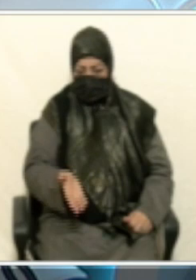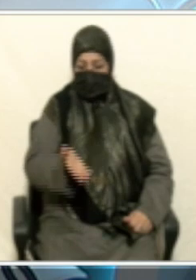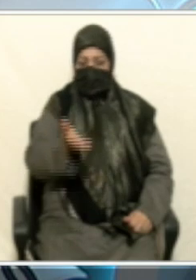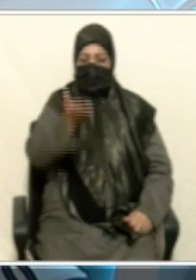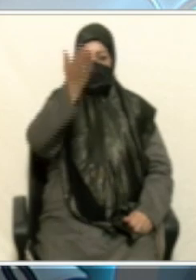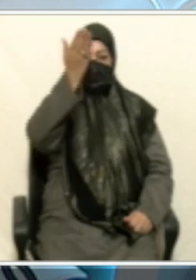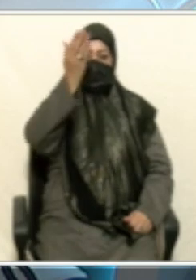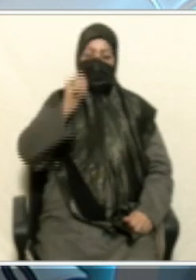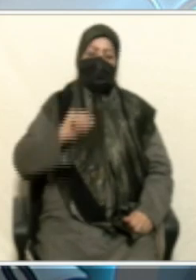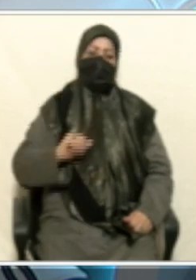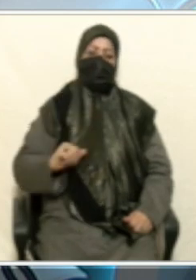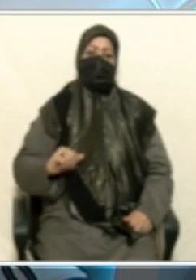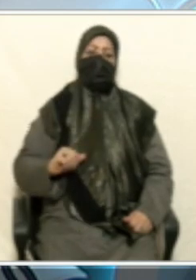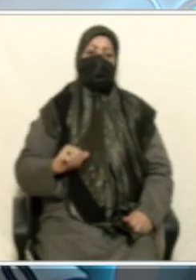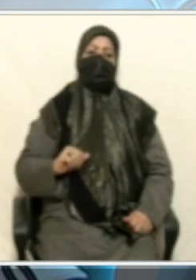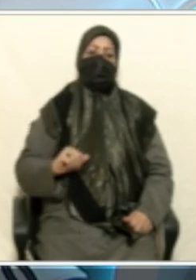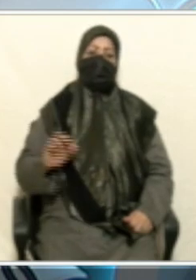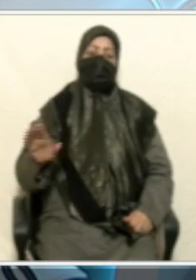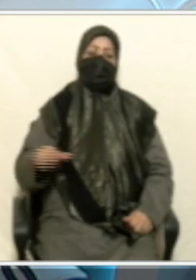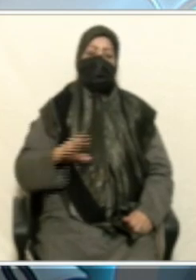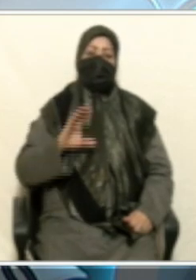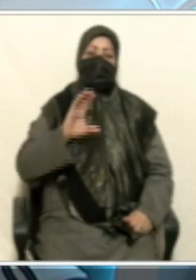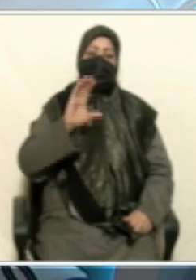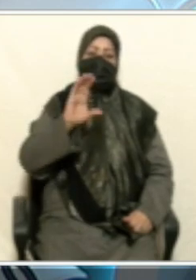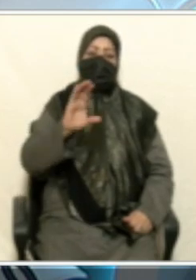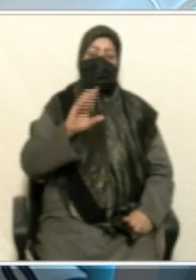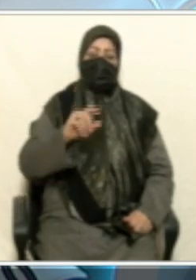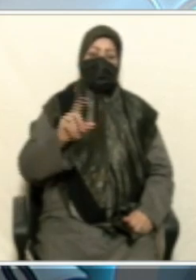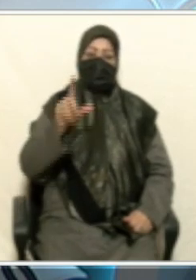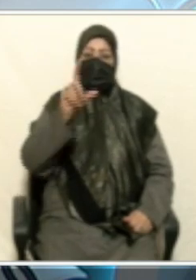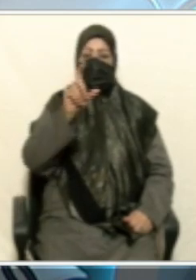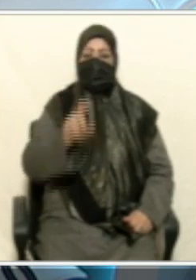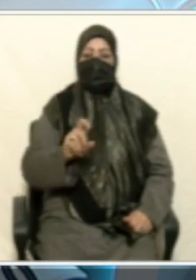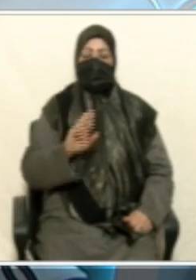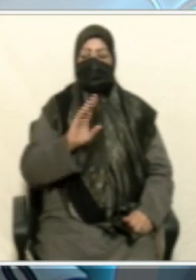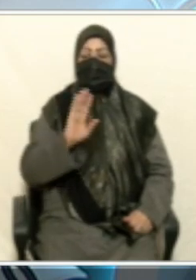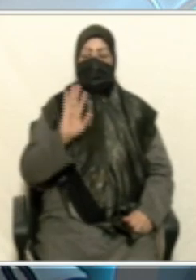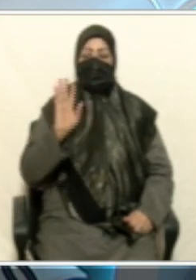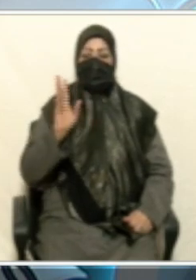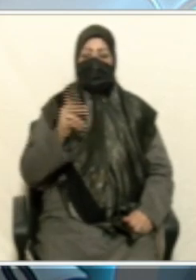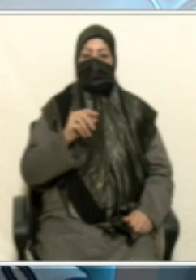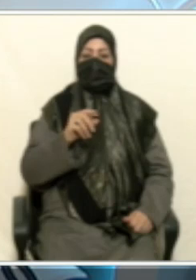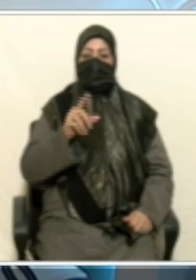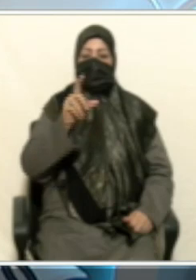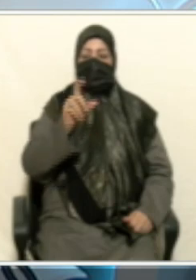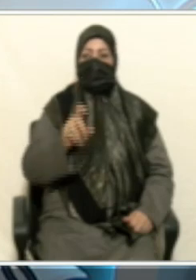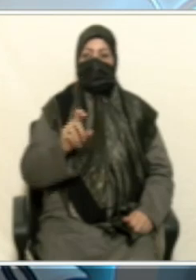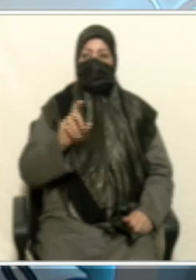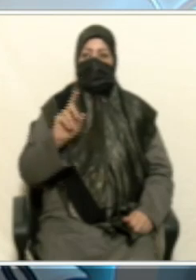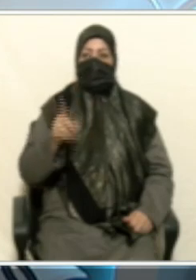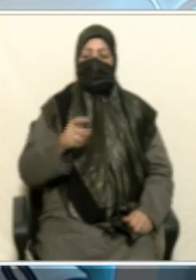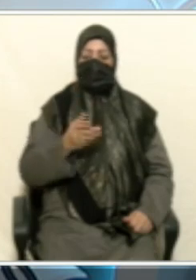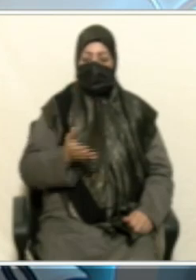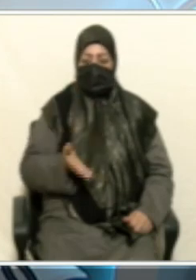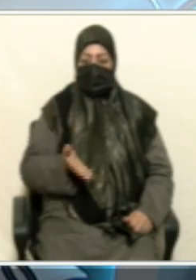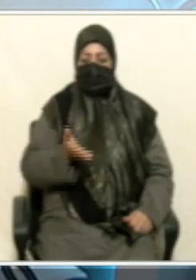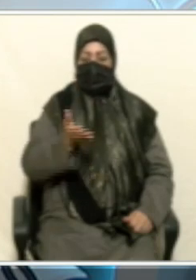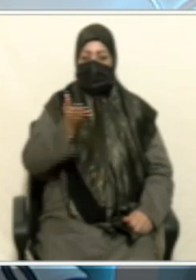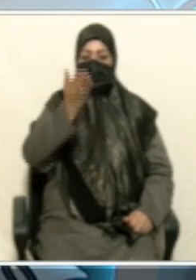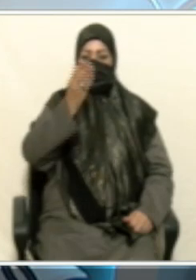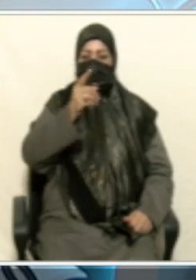عادة الإمام للأمانة يعني عادة مرات يرفع من الركوع بدون ما يكبر، يعني مرات يرفع وبعدين يقول الله